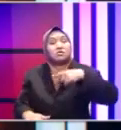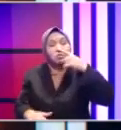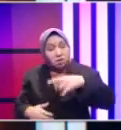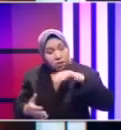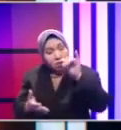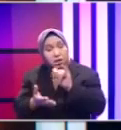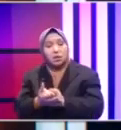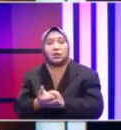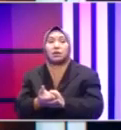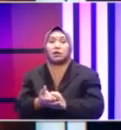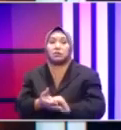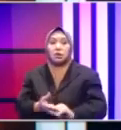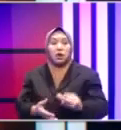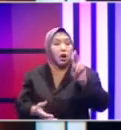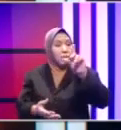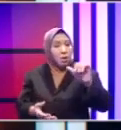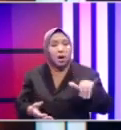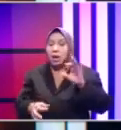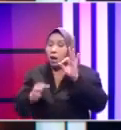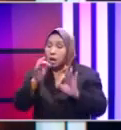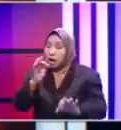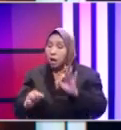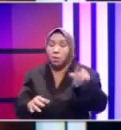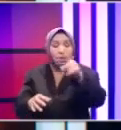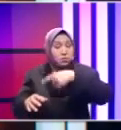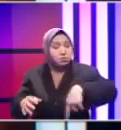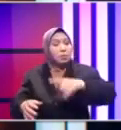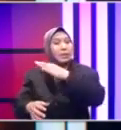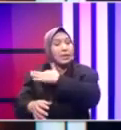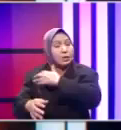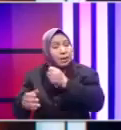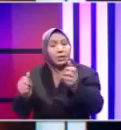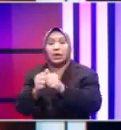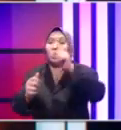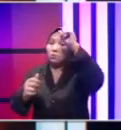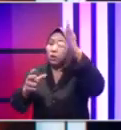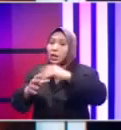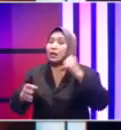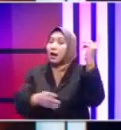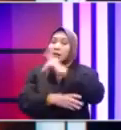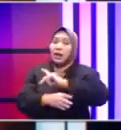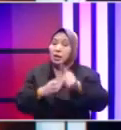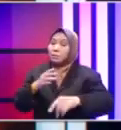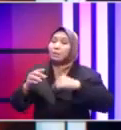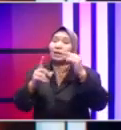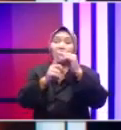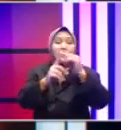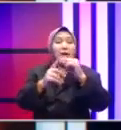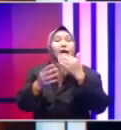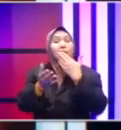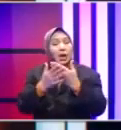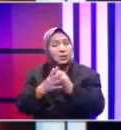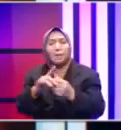akan diajak Khairan au liyasmut kalau kamu beriman kepada Allah dan hari akhirat maka berkata benih yang baik ataupun diambil